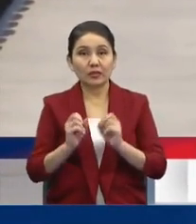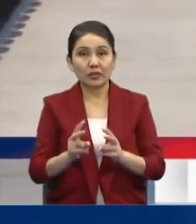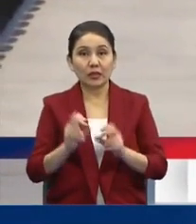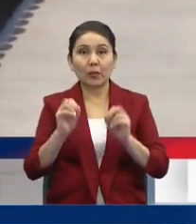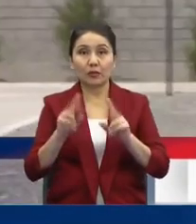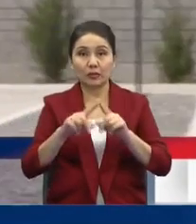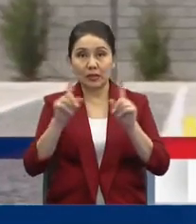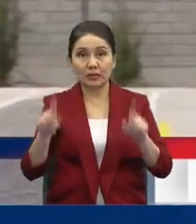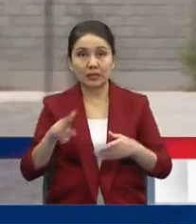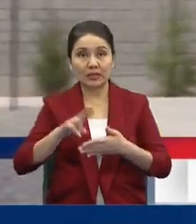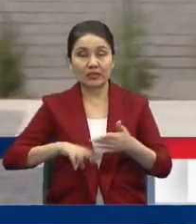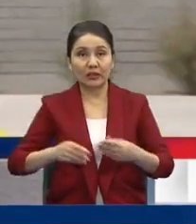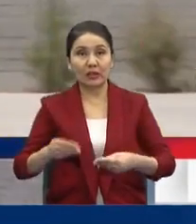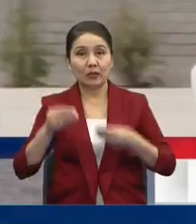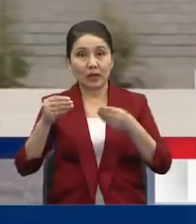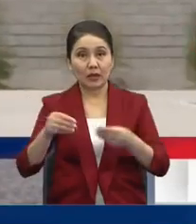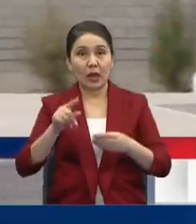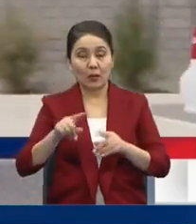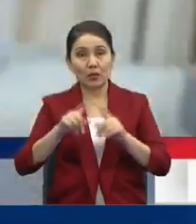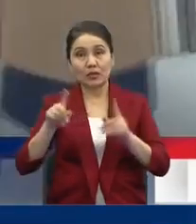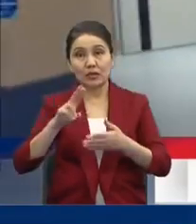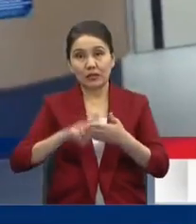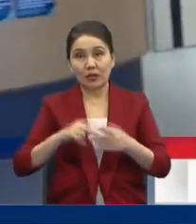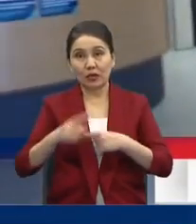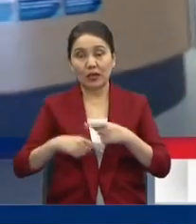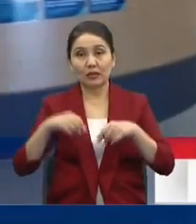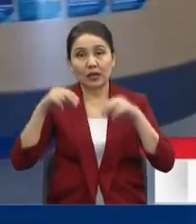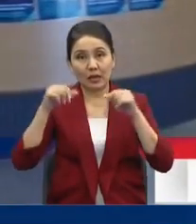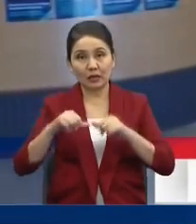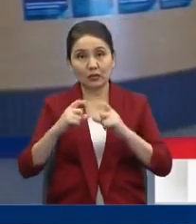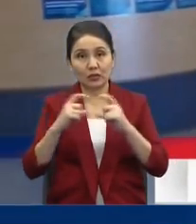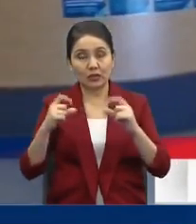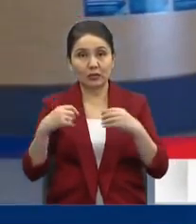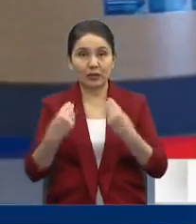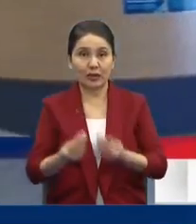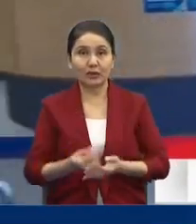maxsus sertifikat beriladi. So'ng shu orqali talabgorlarga haydovchilik guvohnomasi taqdim etiladi.